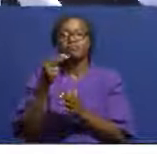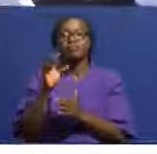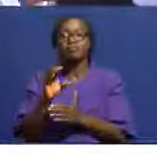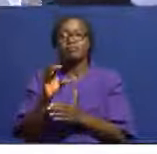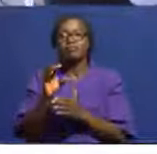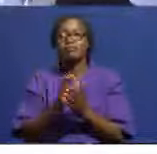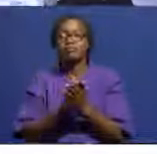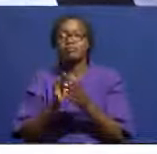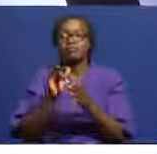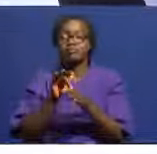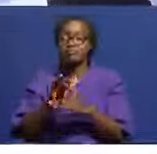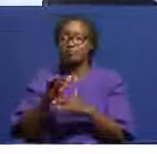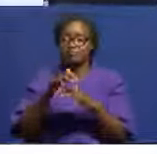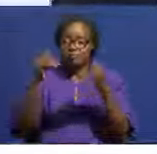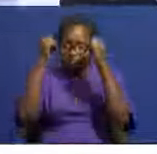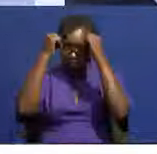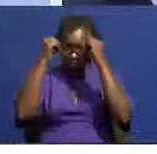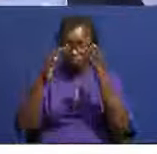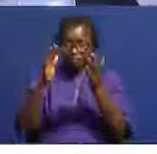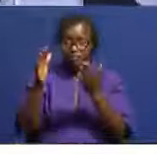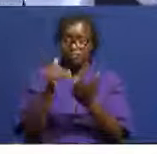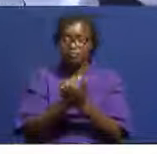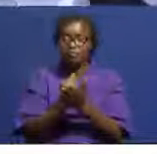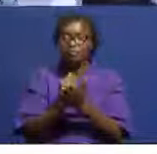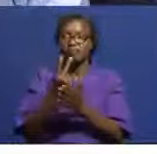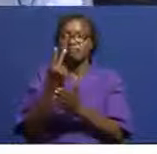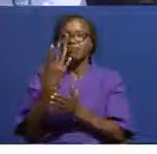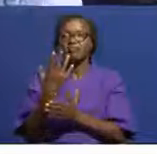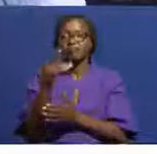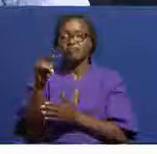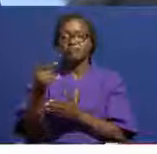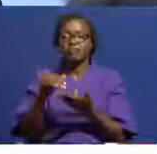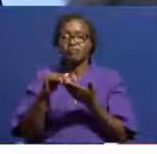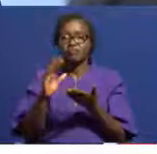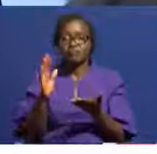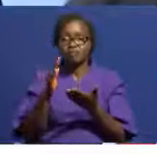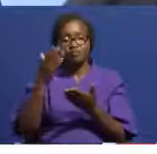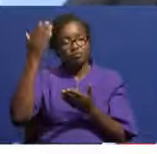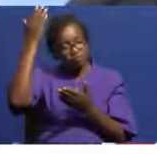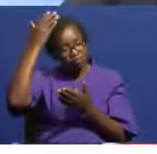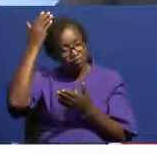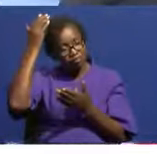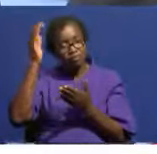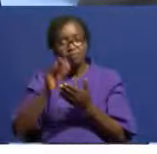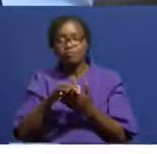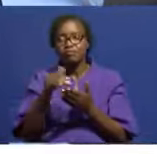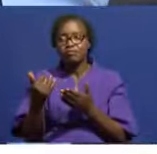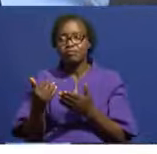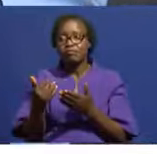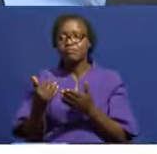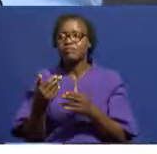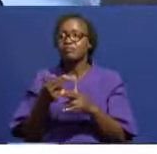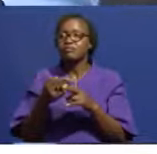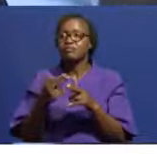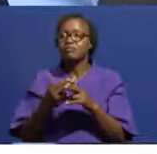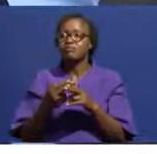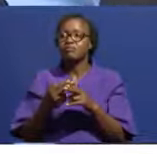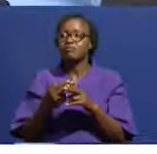kutumwa hospitalini kwa wanagenzi na kuajiriwa kwa hudumu 1025 zaidi. Tuko na wengine wanaitwa cashiers,